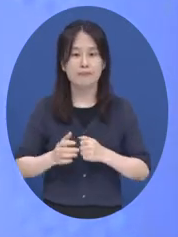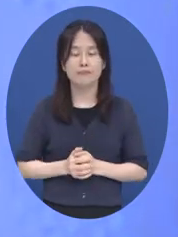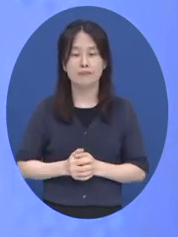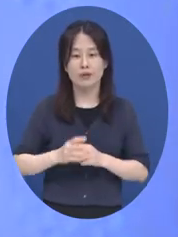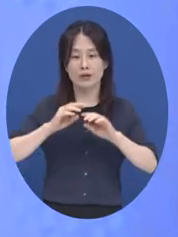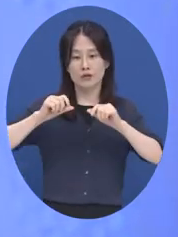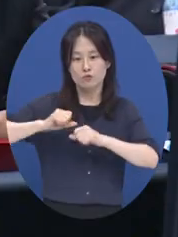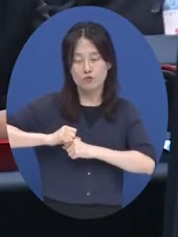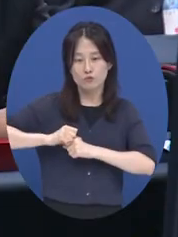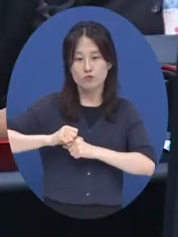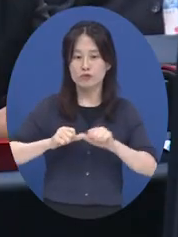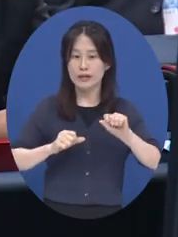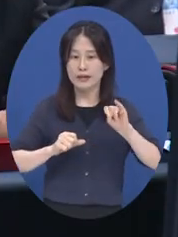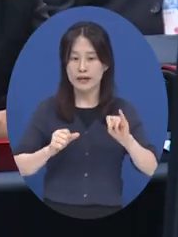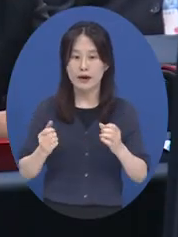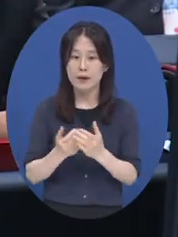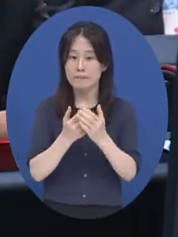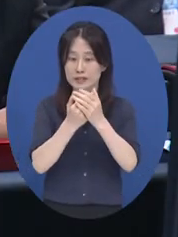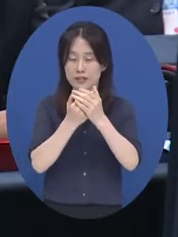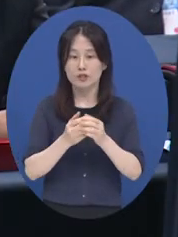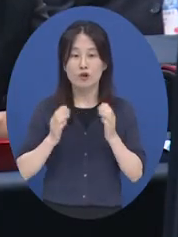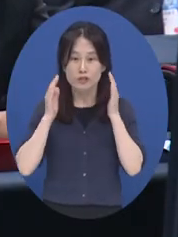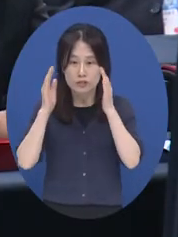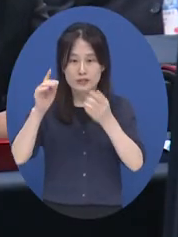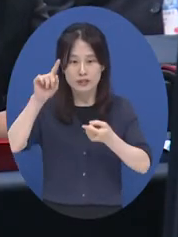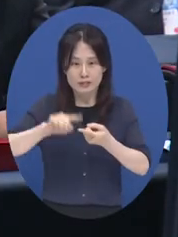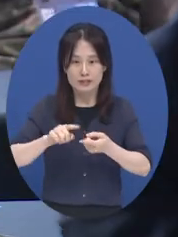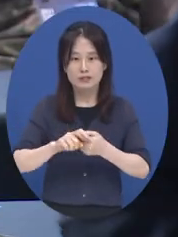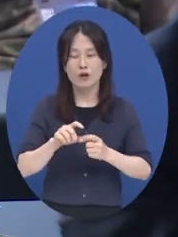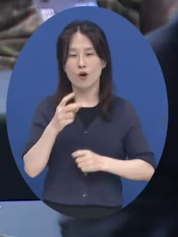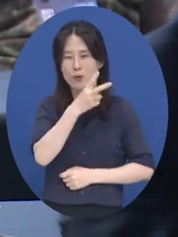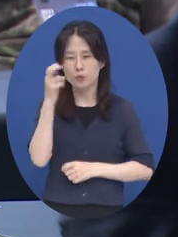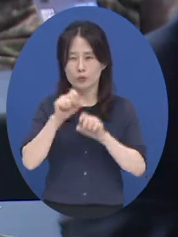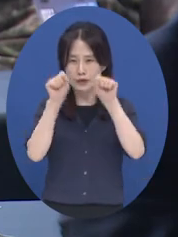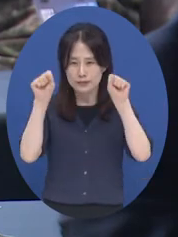육군 인공지능 능력 발전 추진 현황 등 스마트